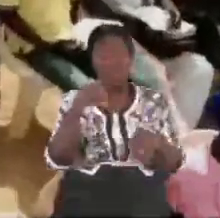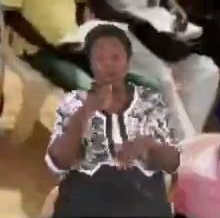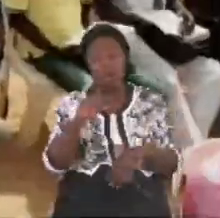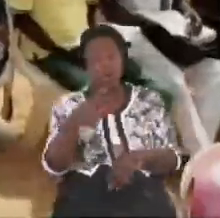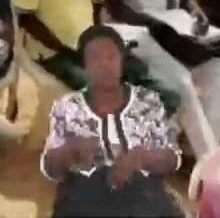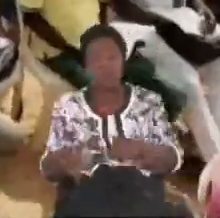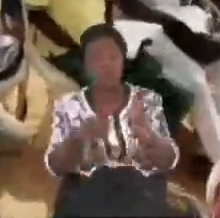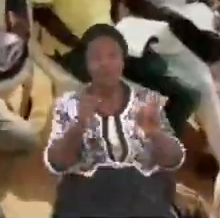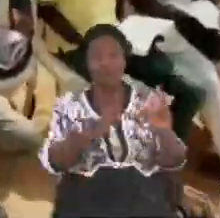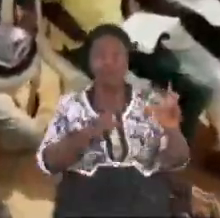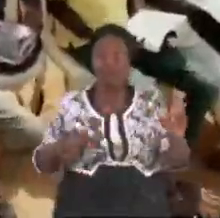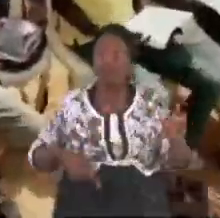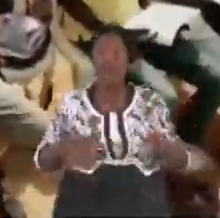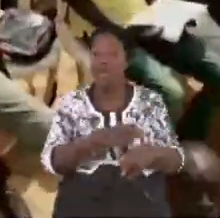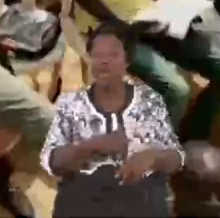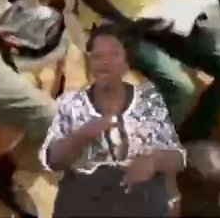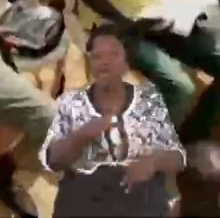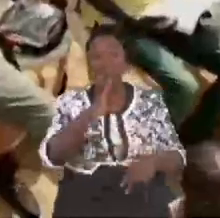et fervent d'esprit.